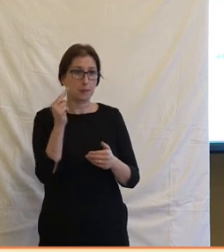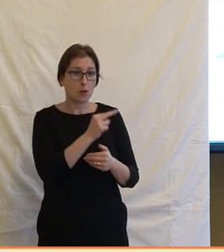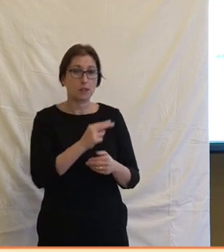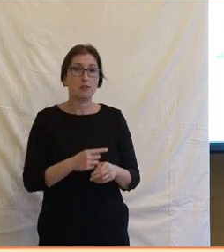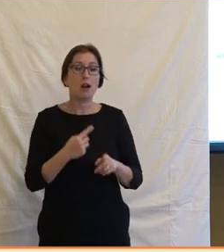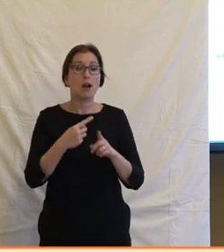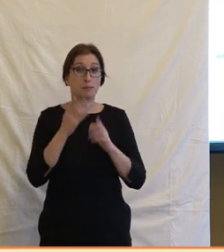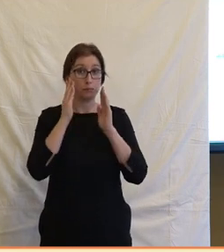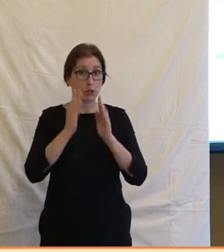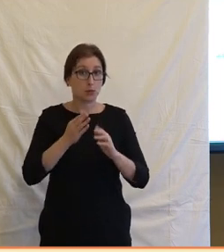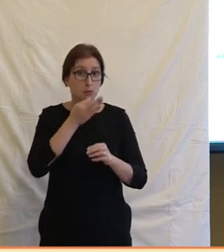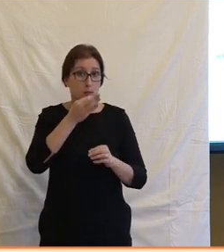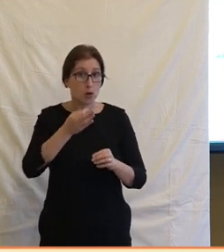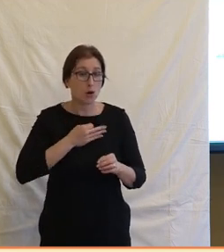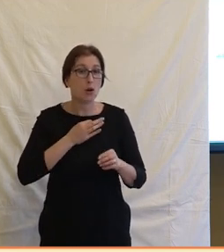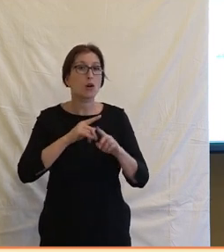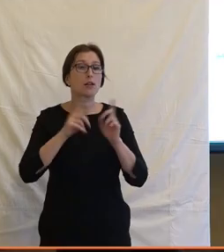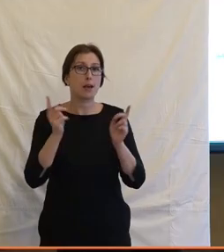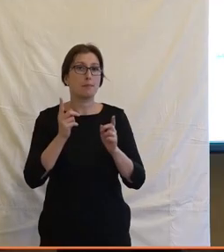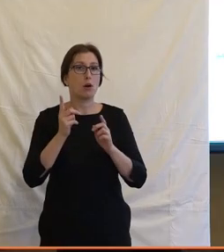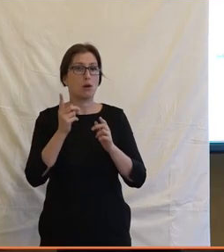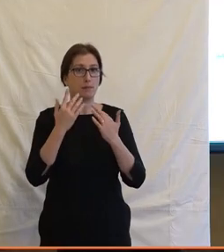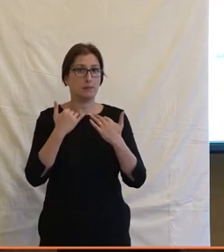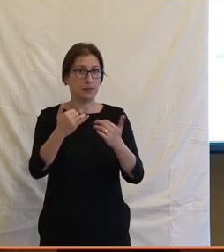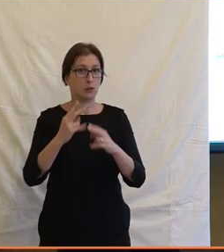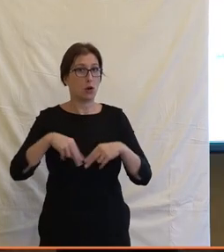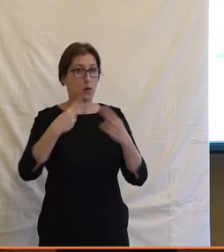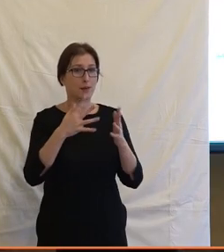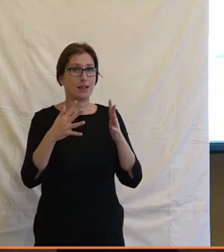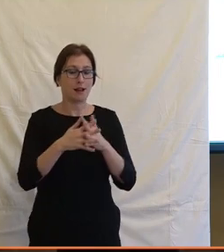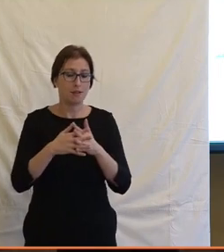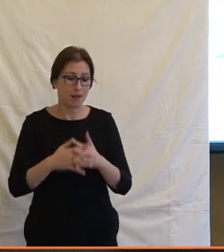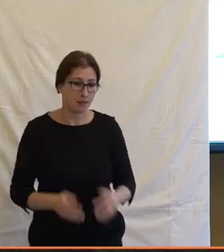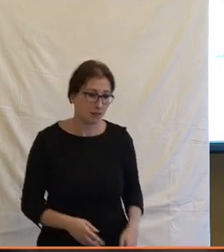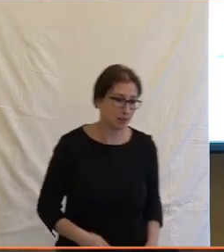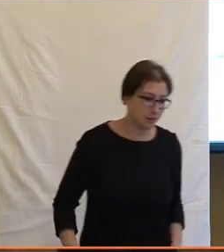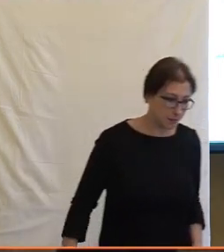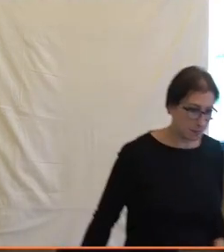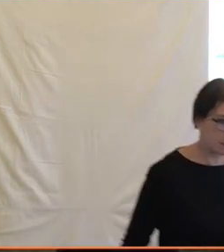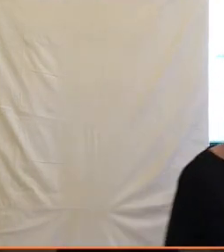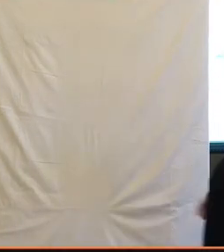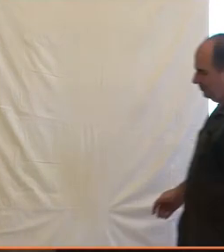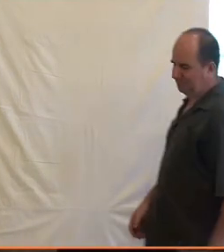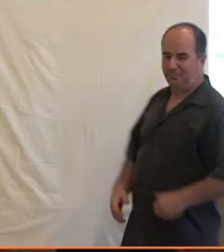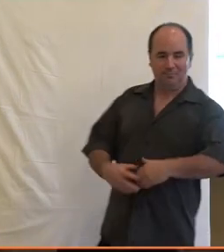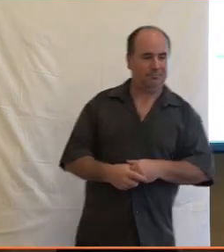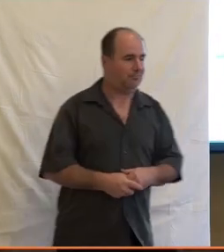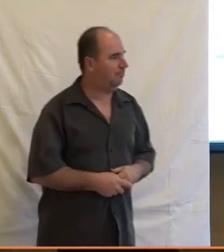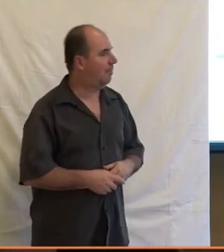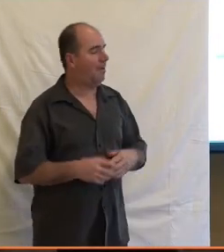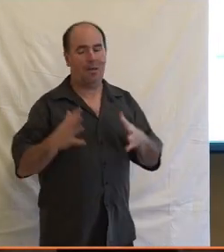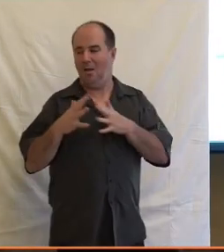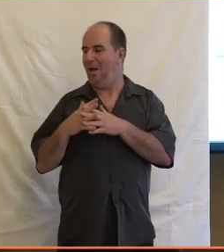na slajdo. A já mám jednu otázku na Radka. Po tom, co slyšíš vlastně, řekněme ty, svým způsobem bych to